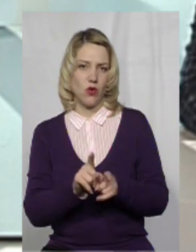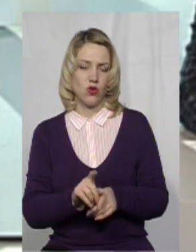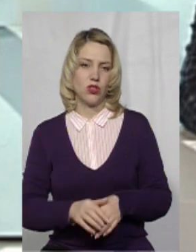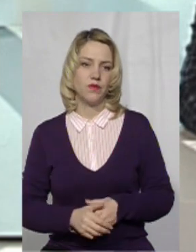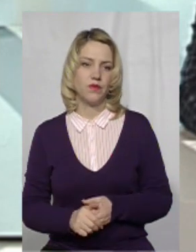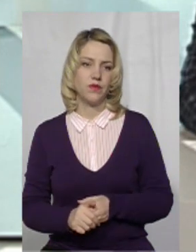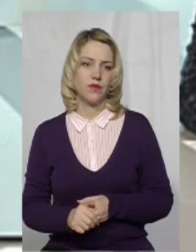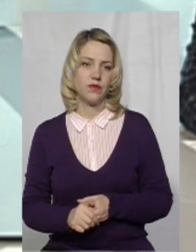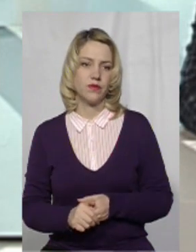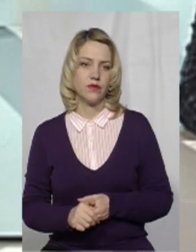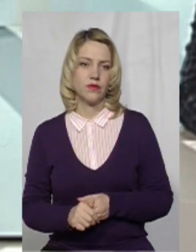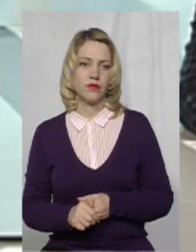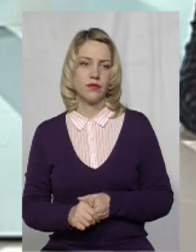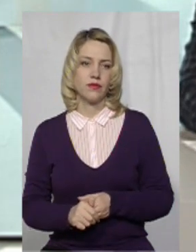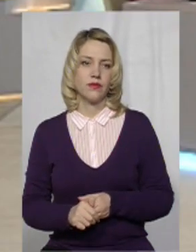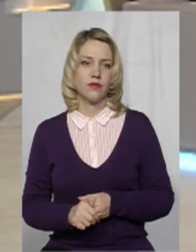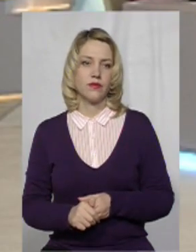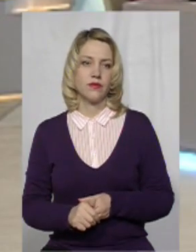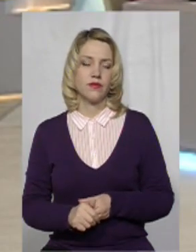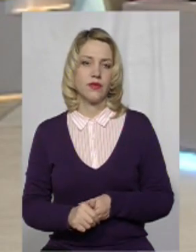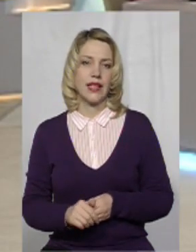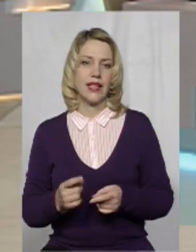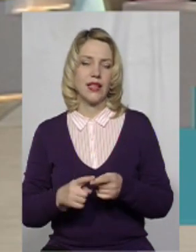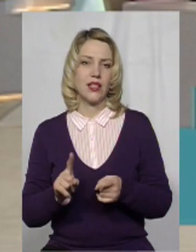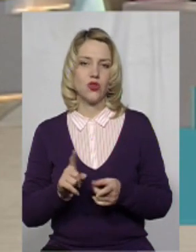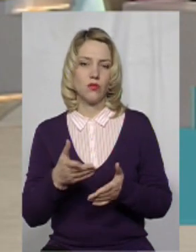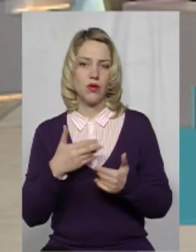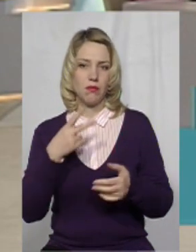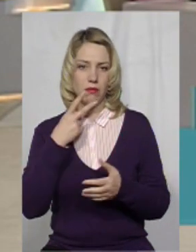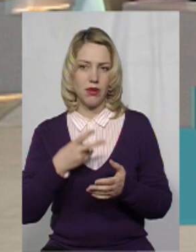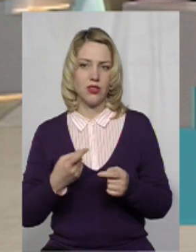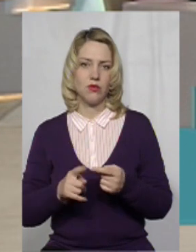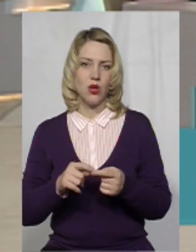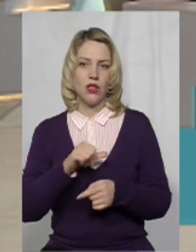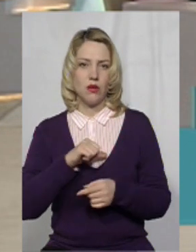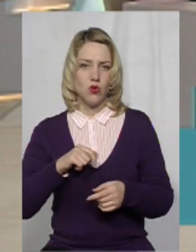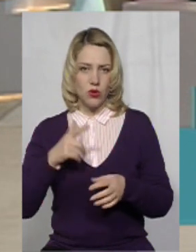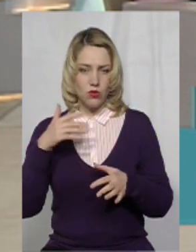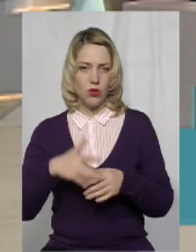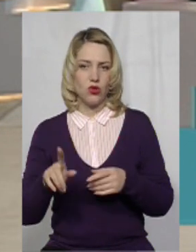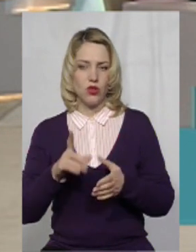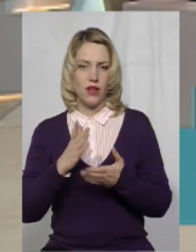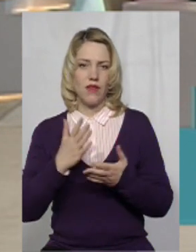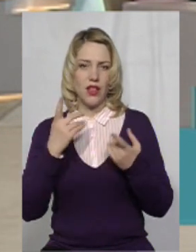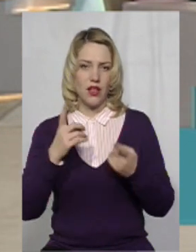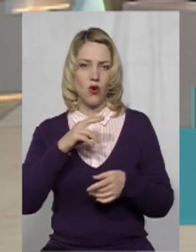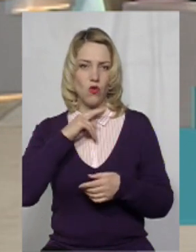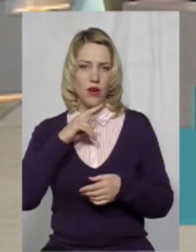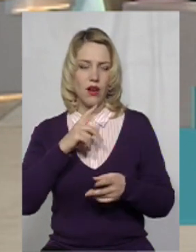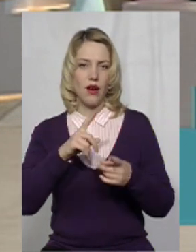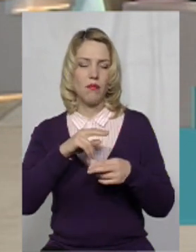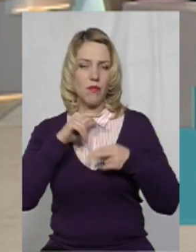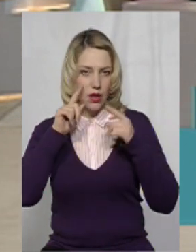Василю. Пане Василю, напевне, будь ласка. Те, що ми бачимо, ну, тобто, само собою, що дуже є велика увага сьогодні прикута